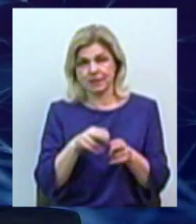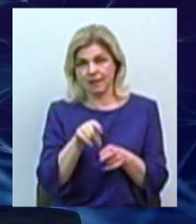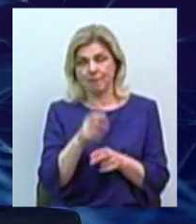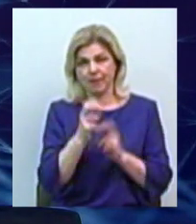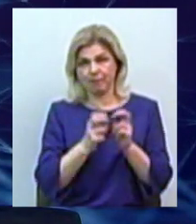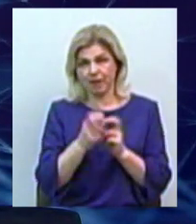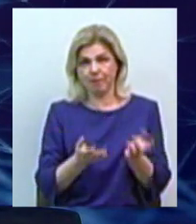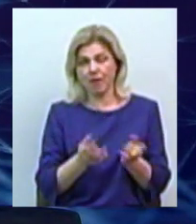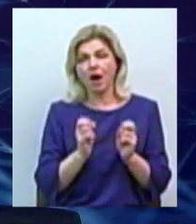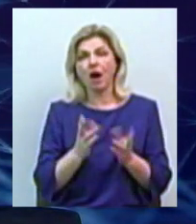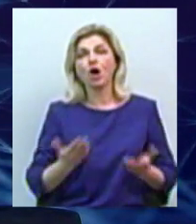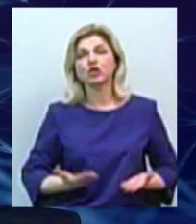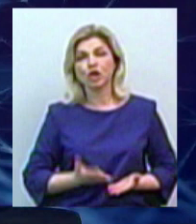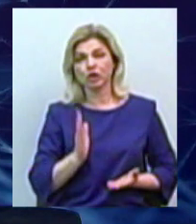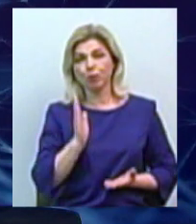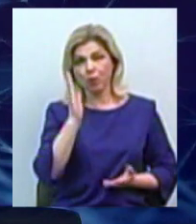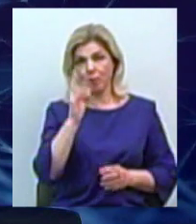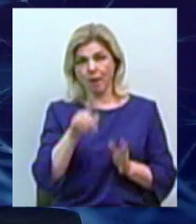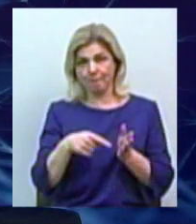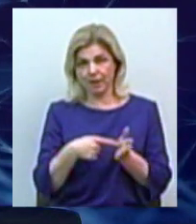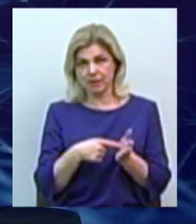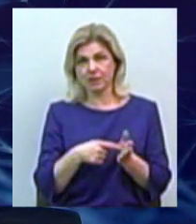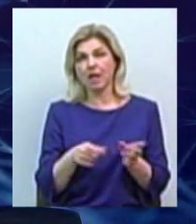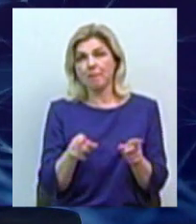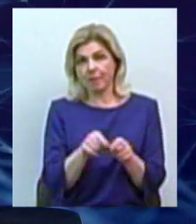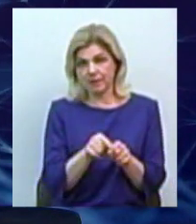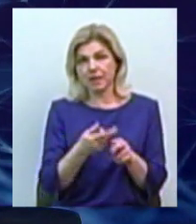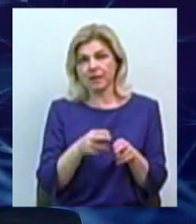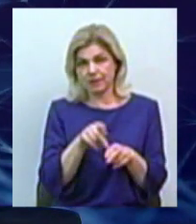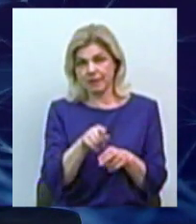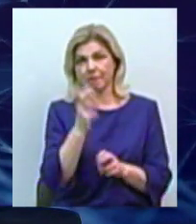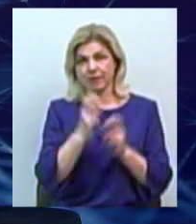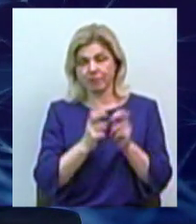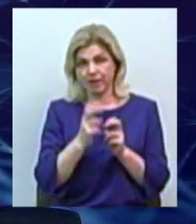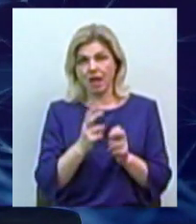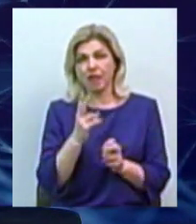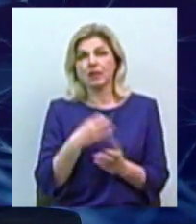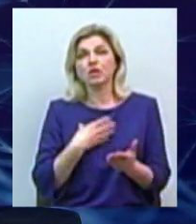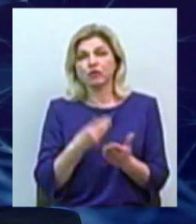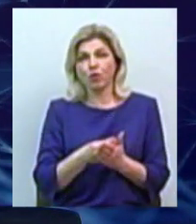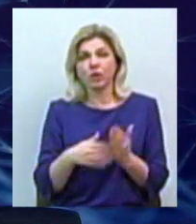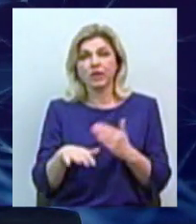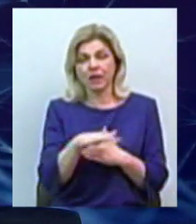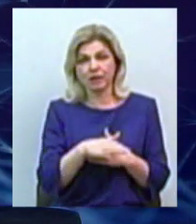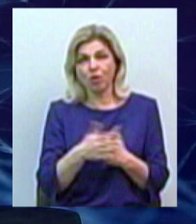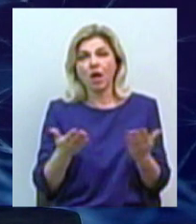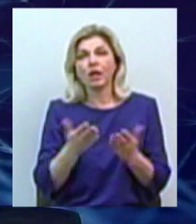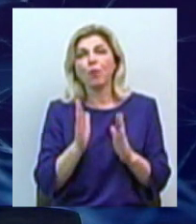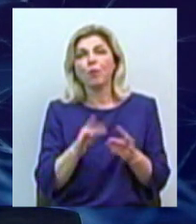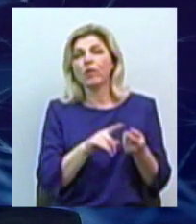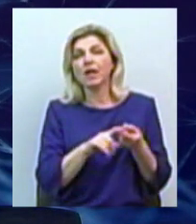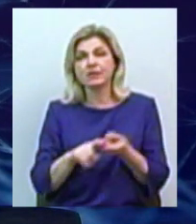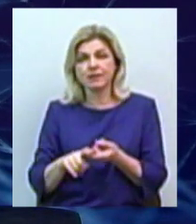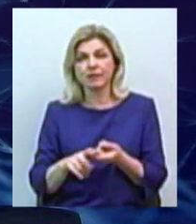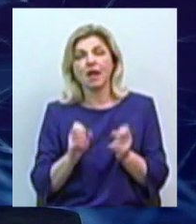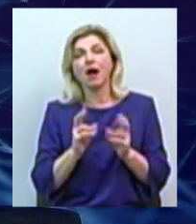жити місто з цим підприємством на території, на своїй території, яка буде логістика, які будуть наслідки,